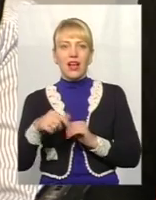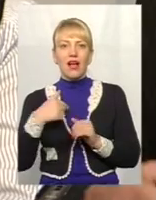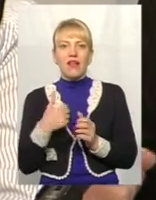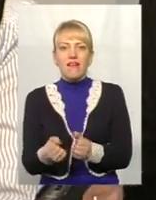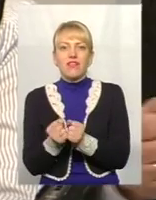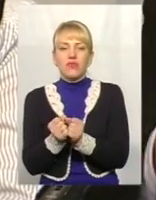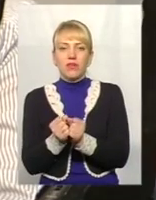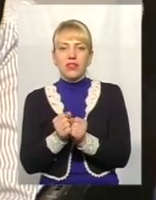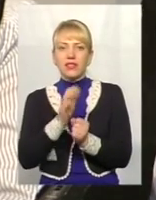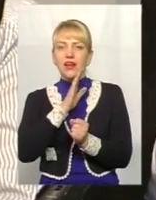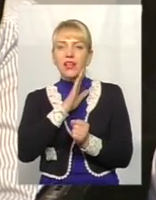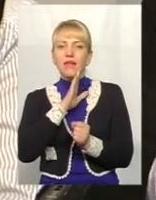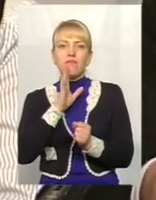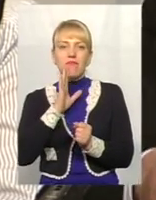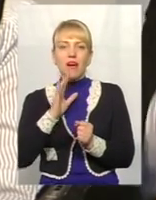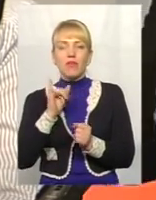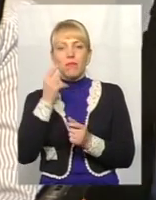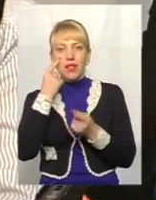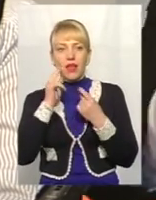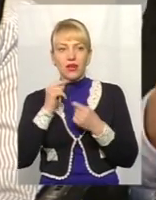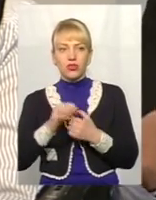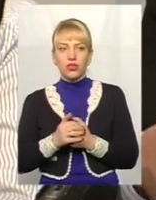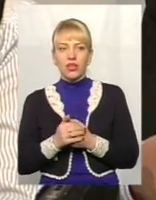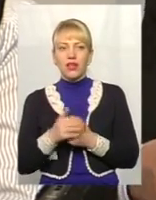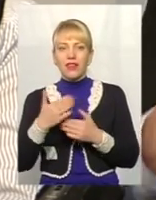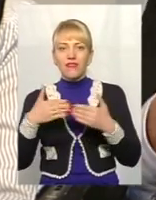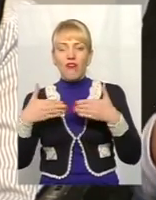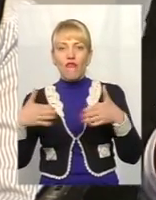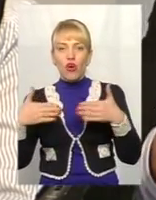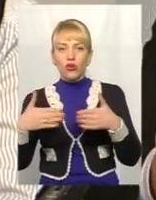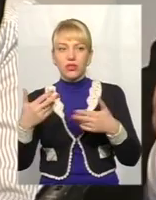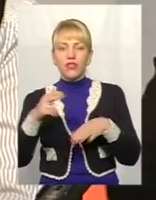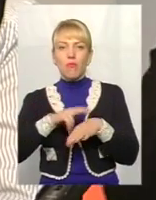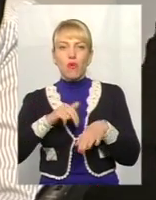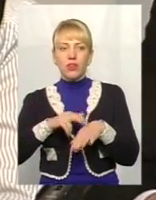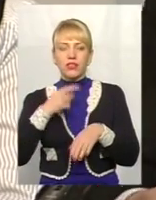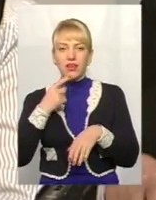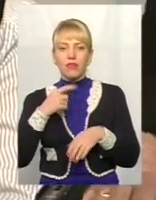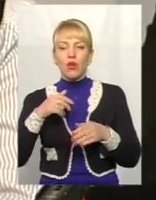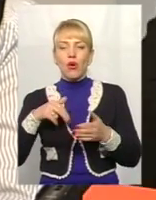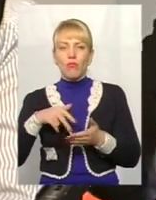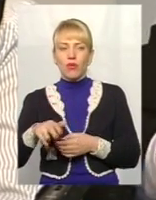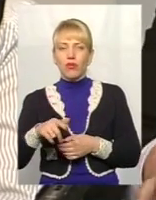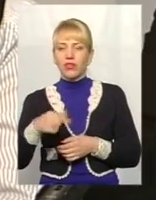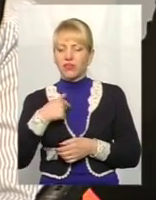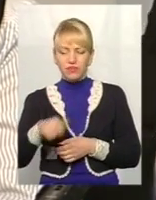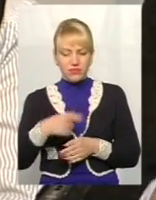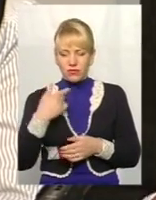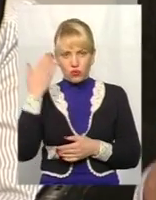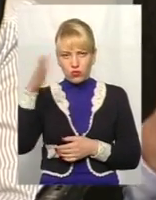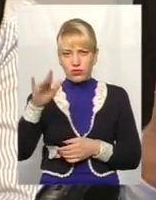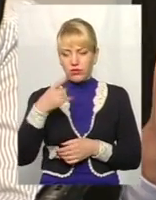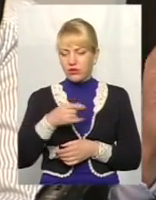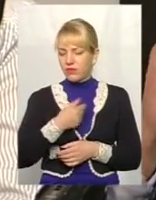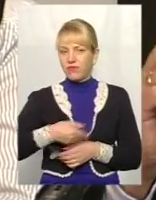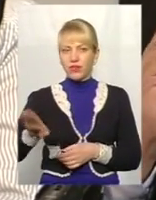за спідницю і йду за мамою, плачу, і вже ворота, і вже поліцаї кажуть, проходь. Мама каже, це не моя дитина, викинула.